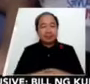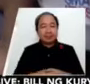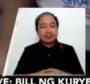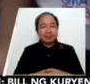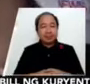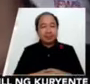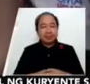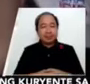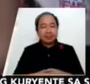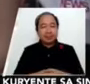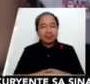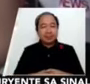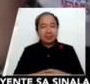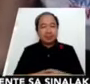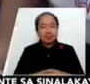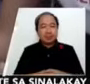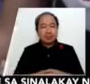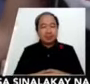nagdudusa.